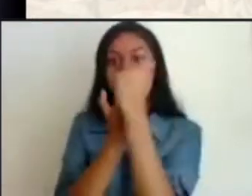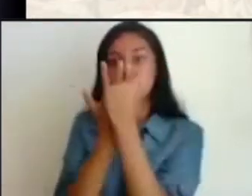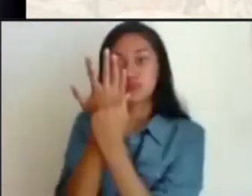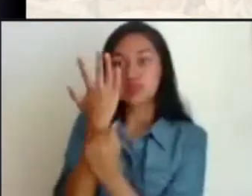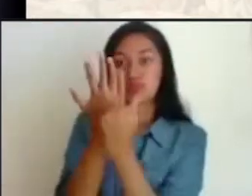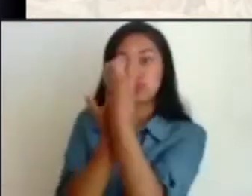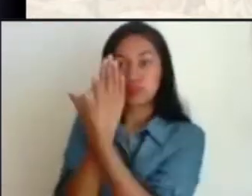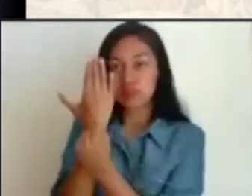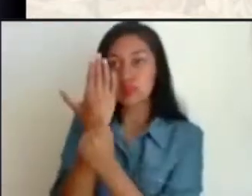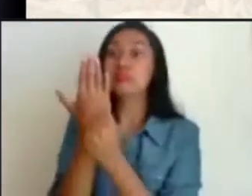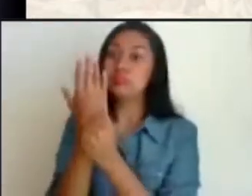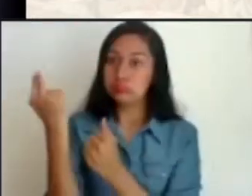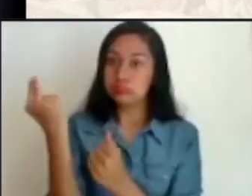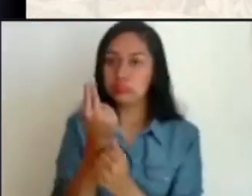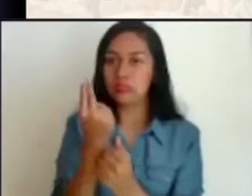contagiosos que estaban en el aire.